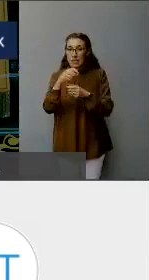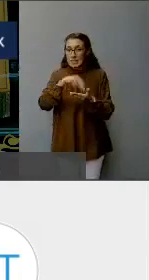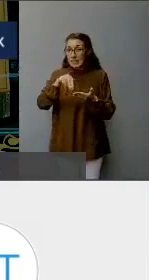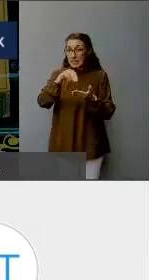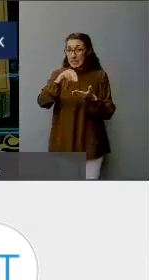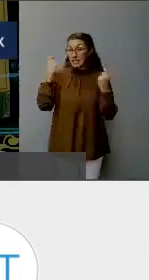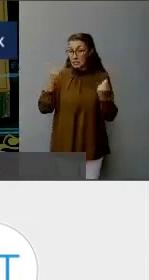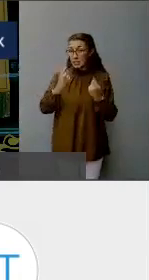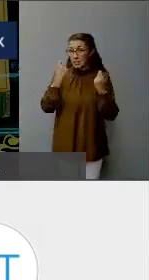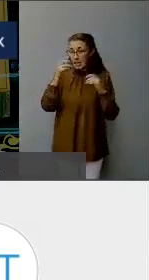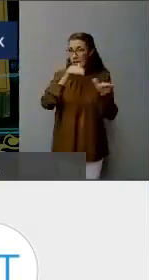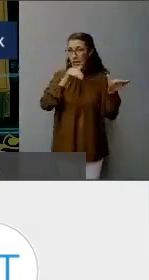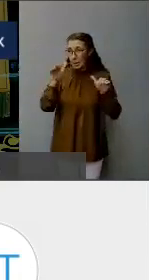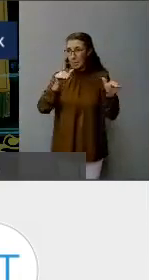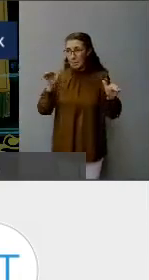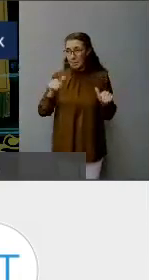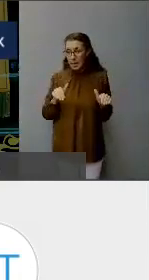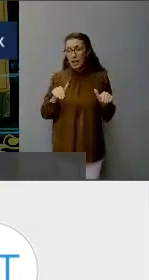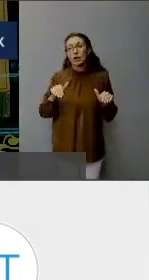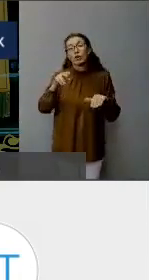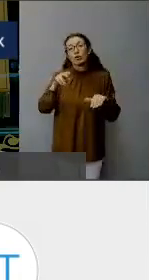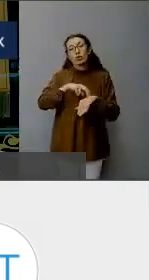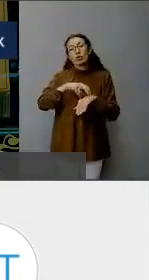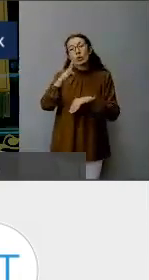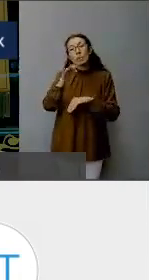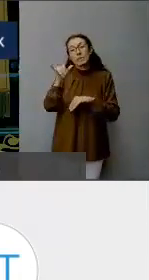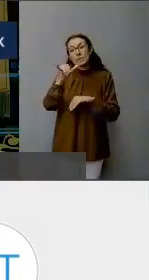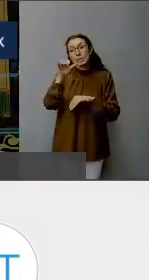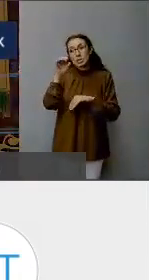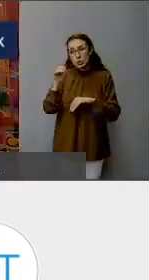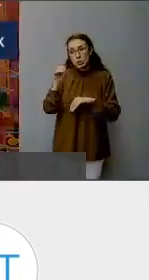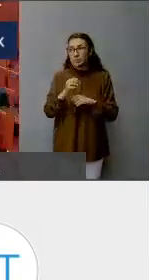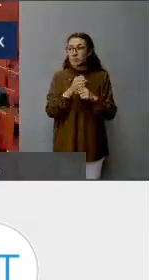per l'appello dottor bisso prego